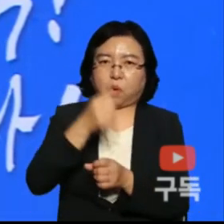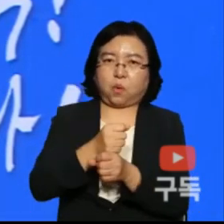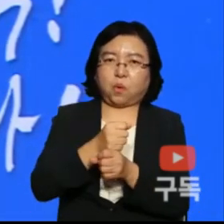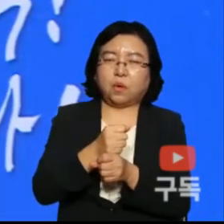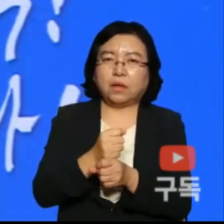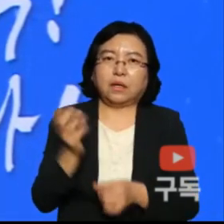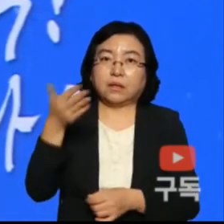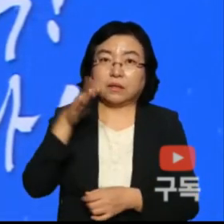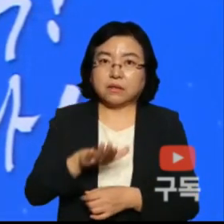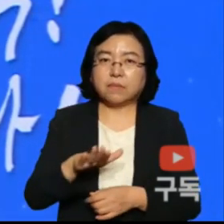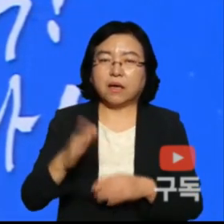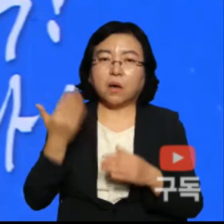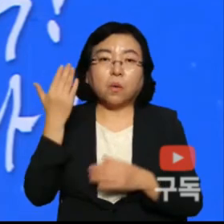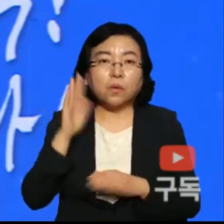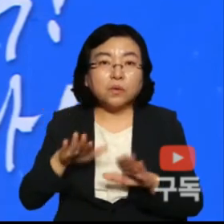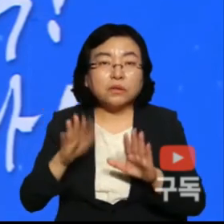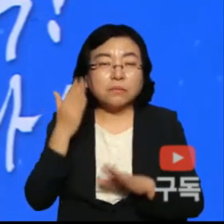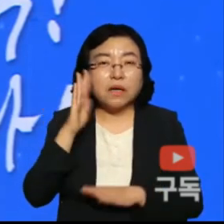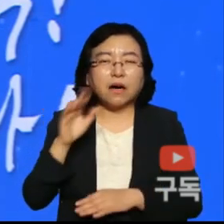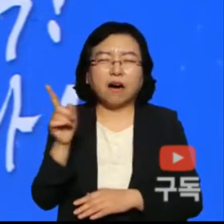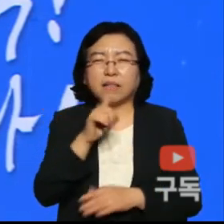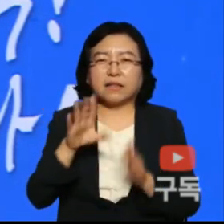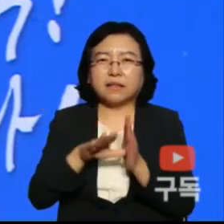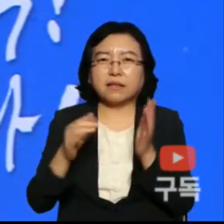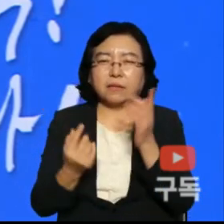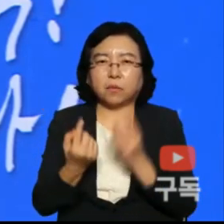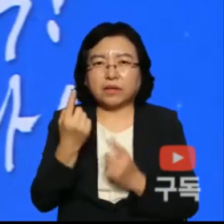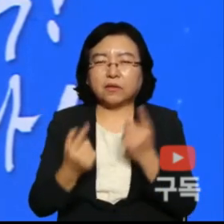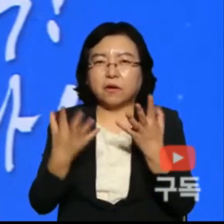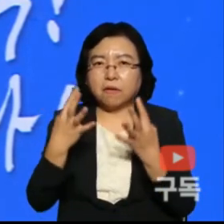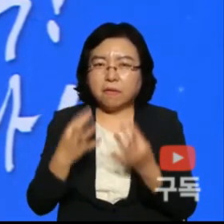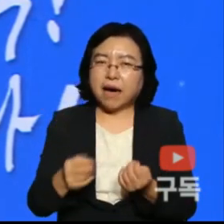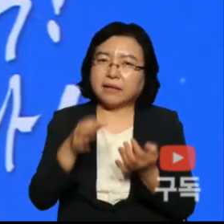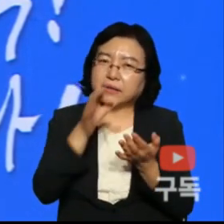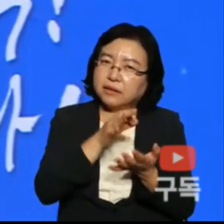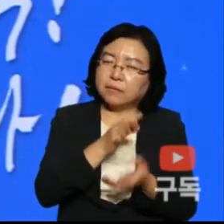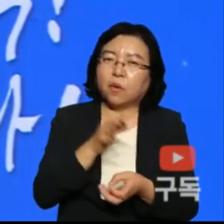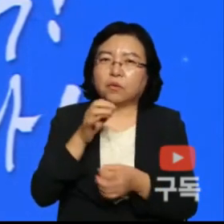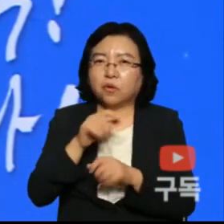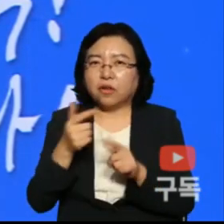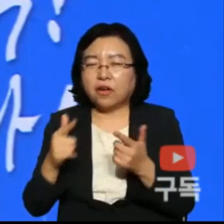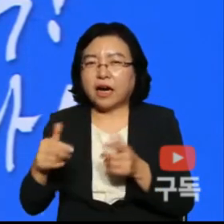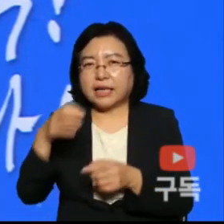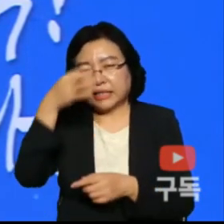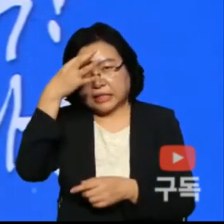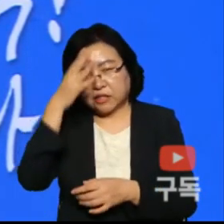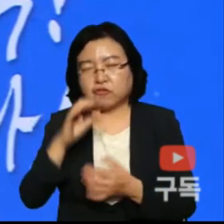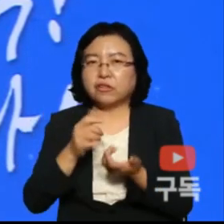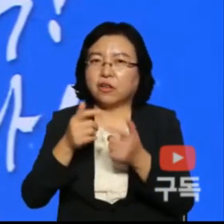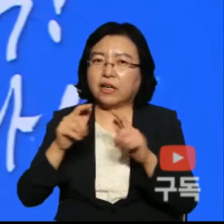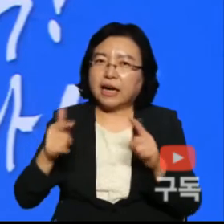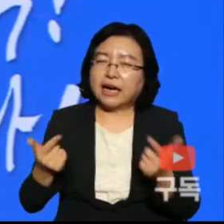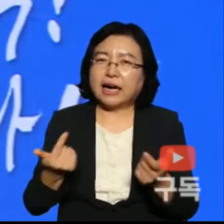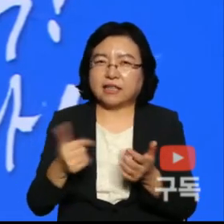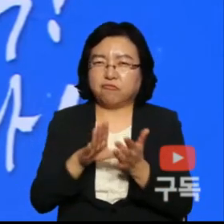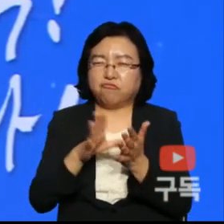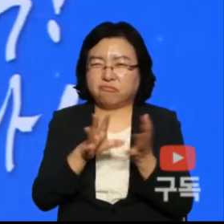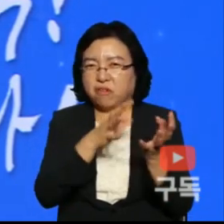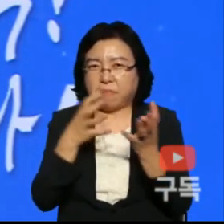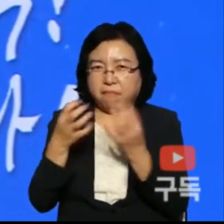어느 때보다 더 많은 잡은 더 많은 인프라 좋은 기술 노동력 교육을 자랑하는데 희안하게도